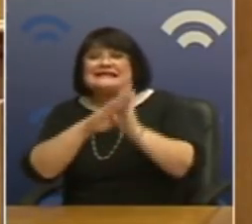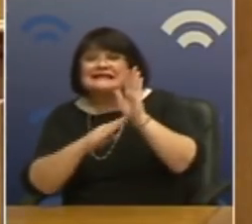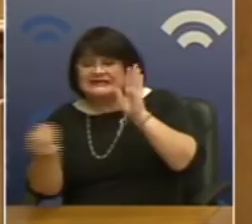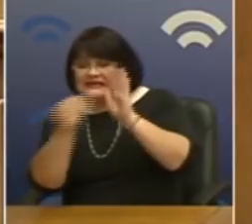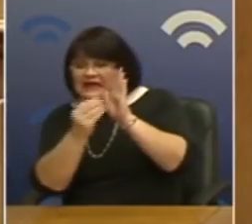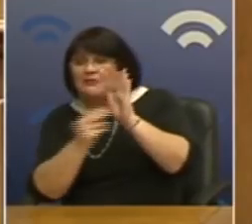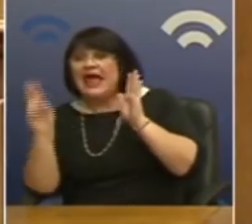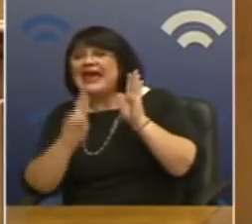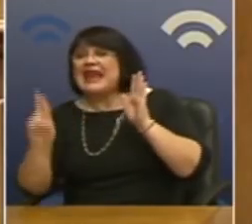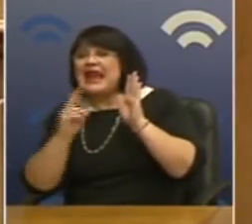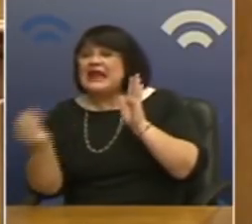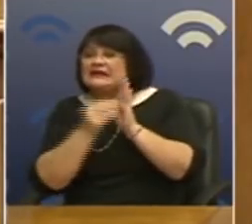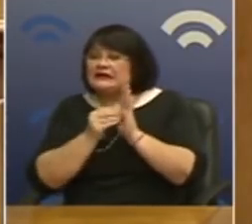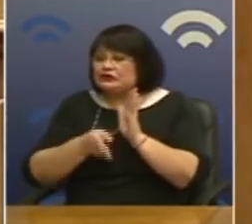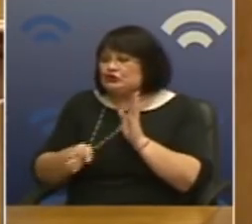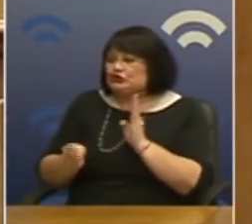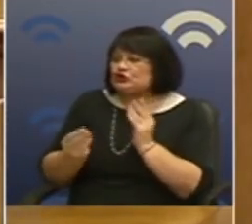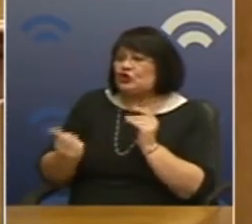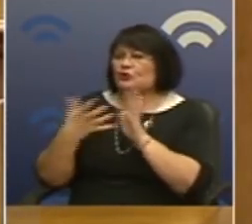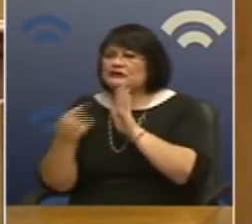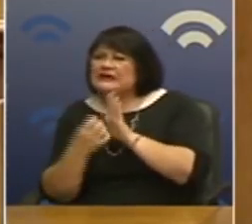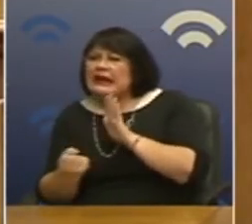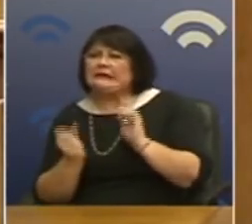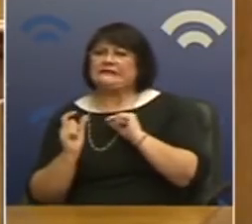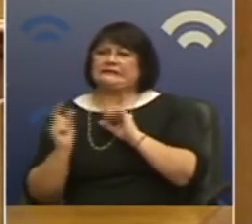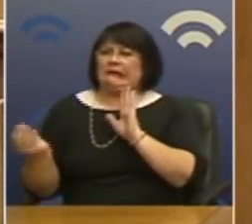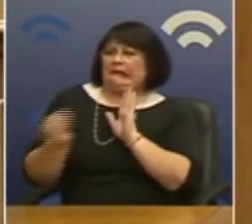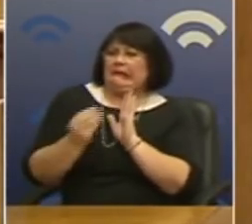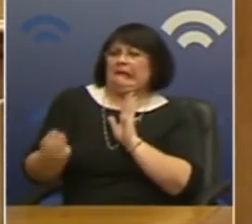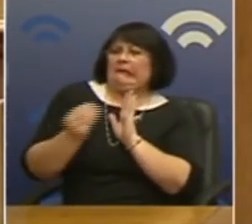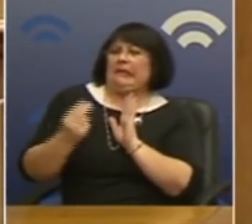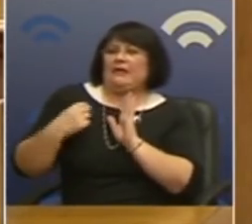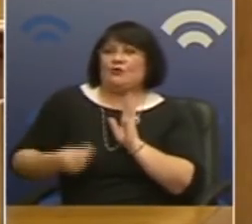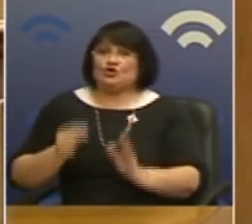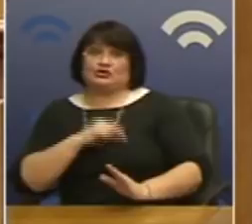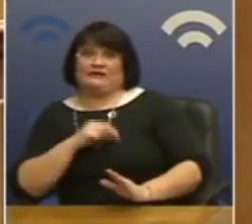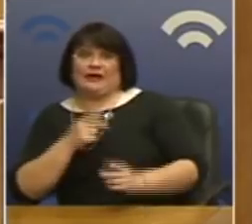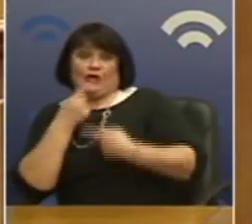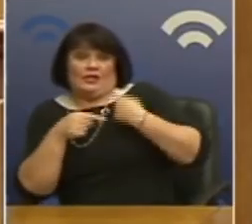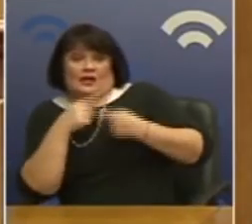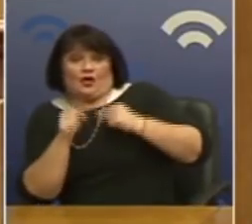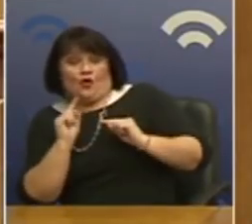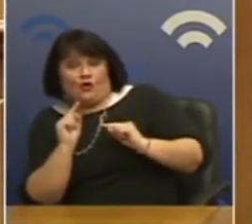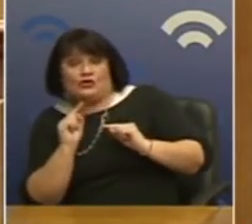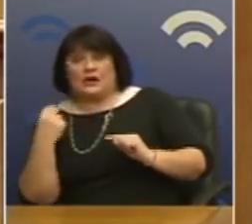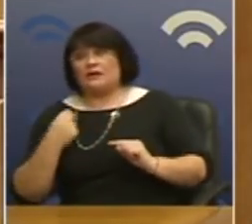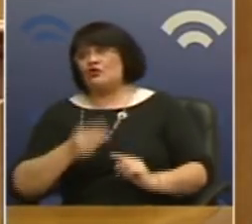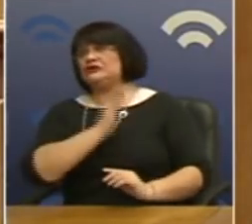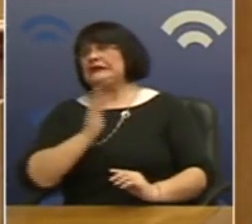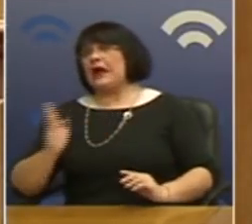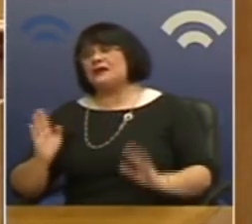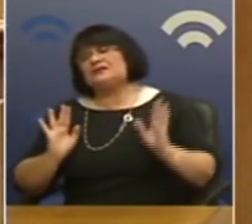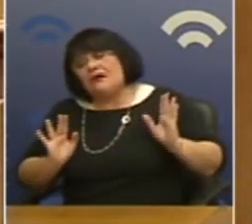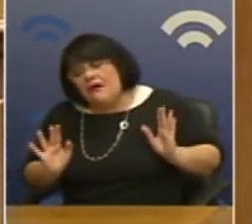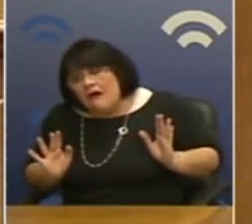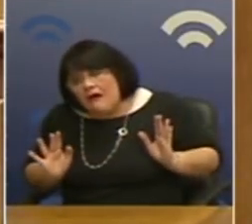ρήτρες, παραθυράκια, εξαιρέσεις, η επίκληση του δημόσιου συμφέροντος, της δημόσιας τάξης, η